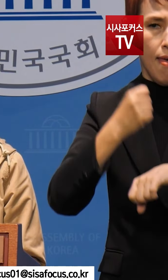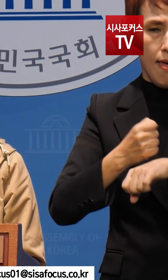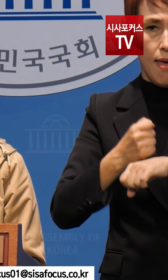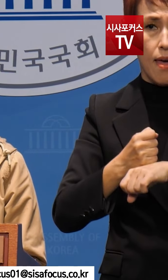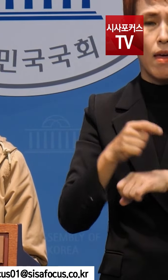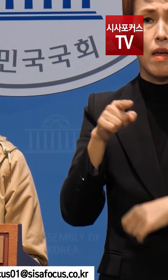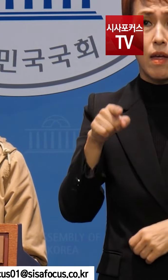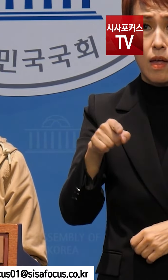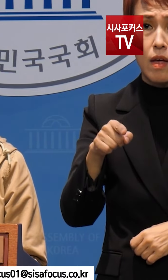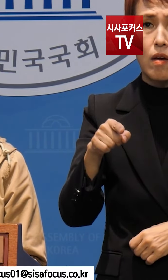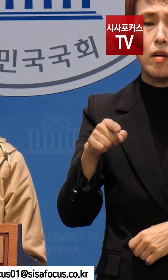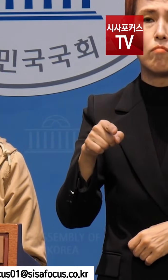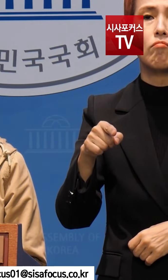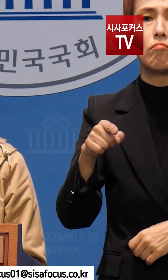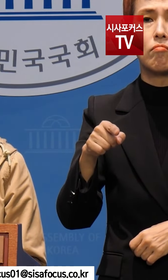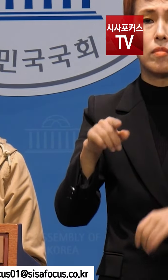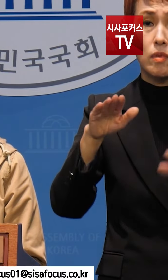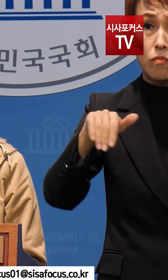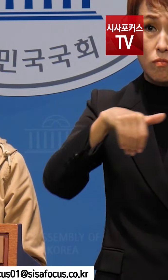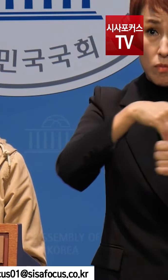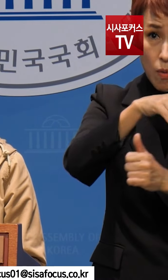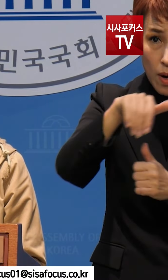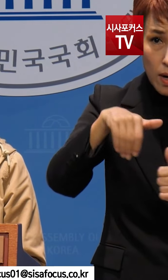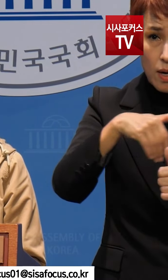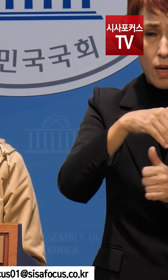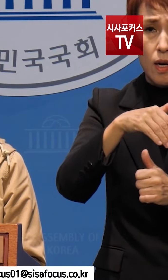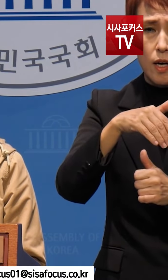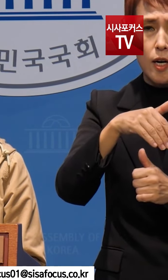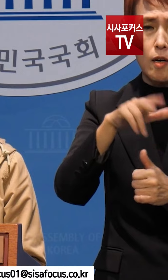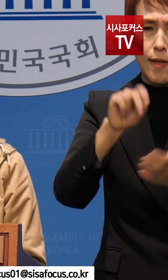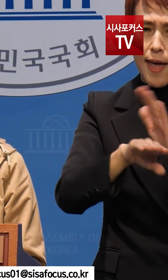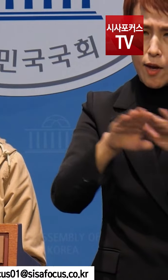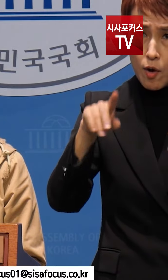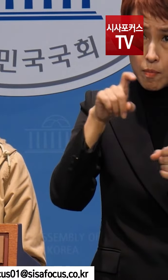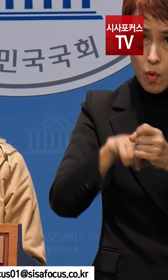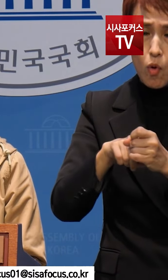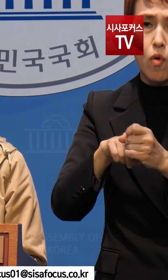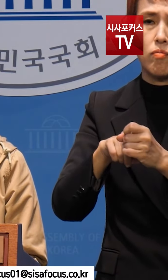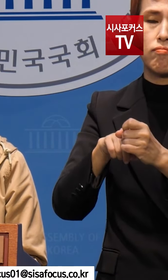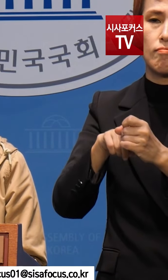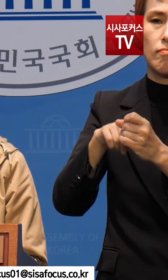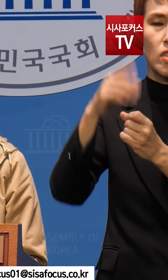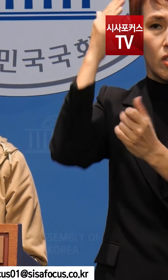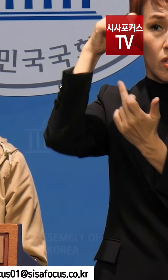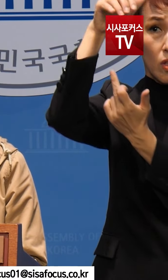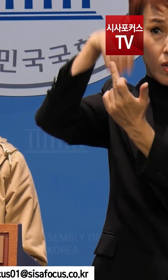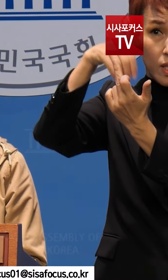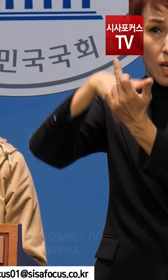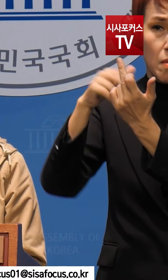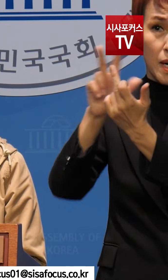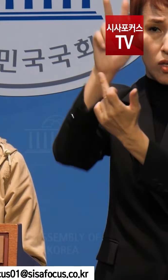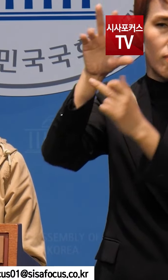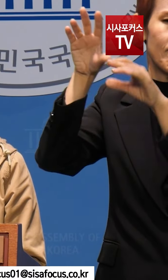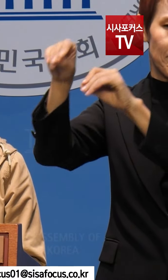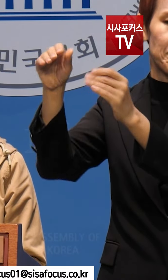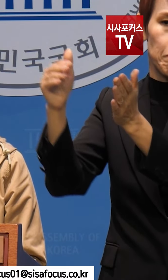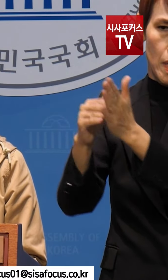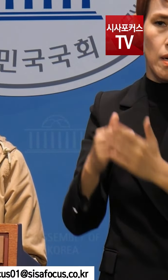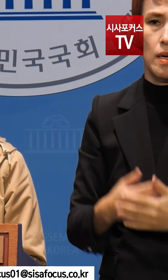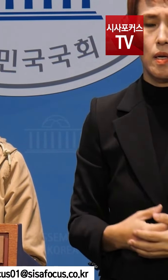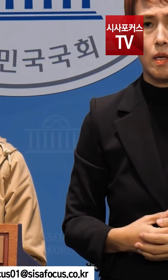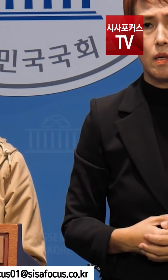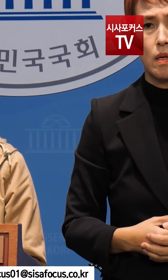대두되면서 현실화되는 무역 장벽을 헤쳐 나가기 위한 결단을 것입니다 또한 지속가능한 사회를